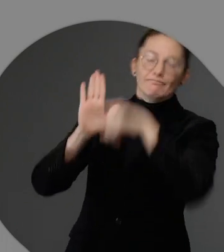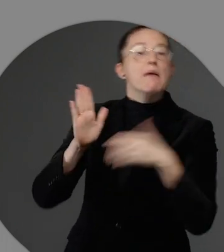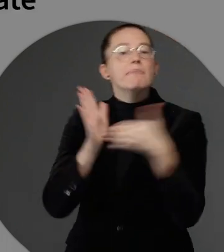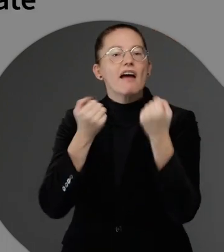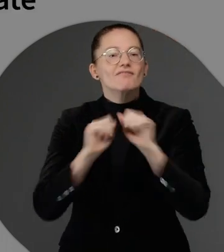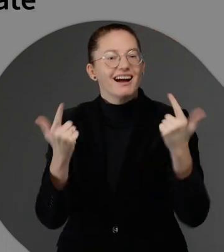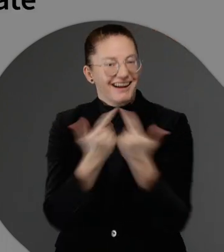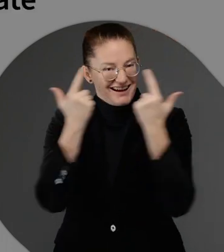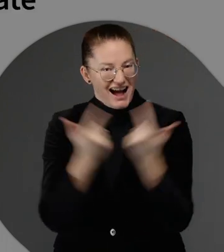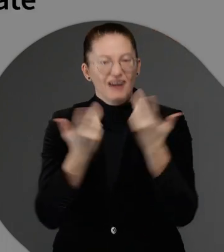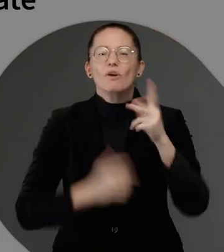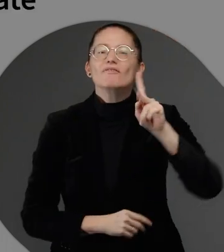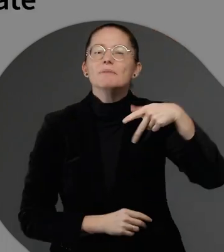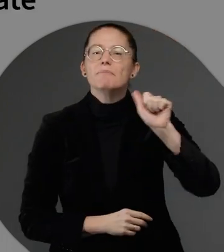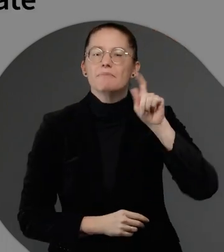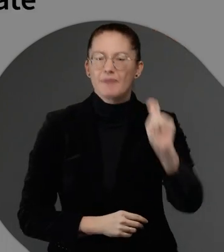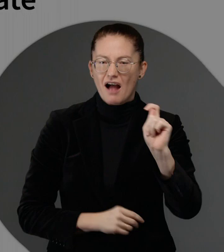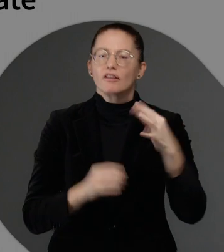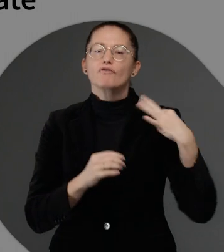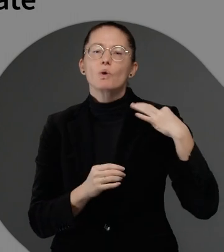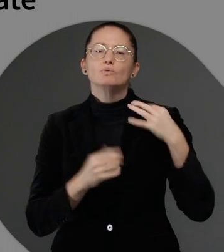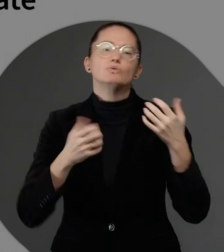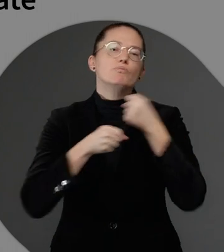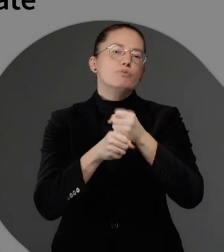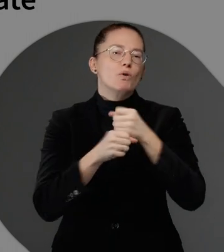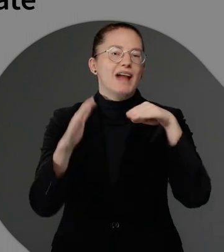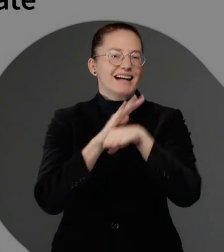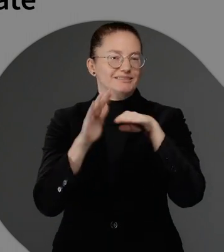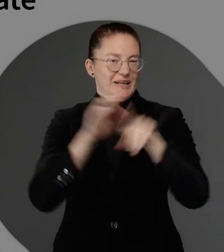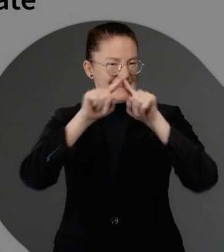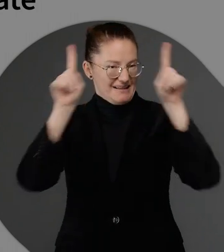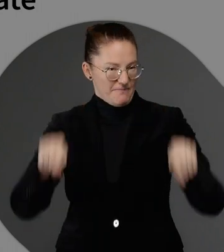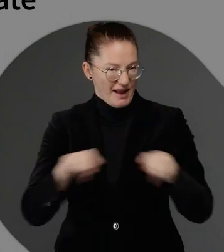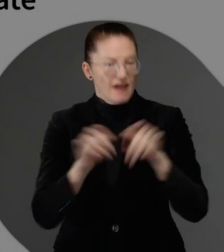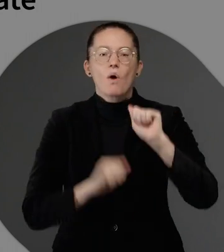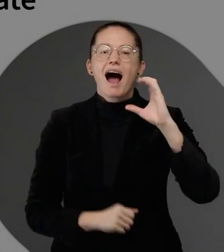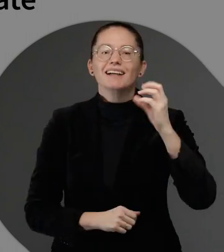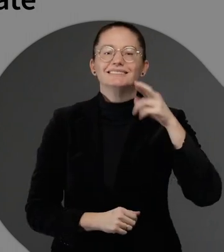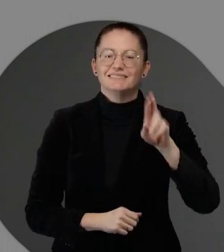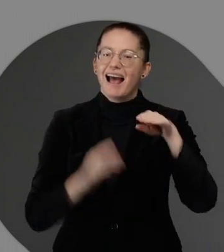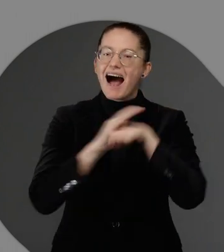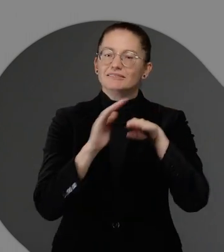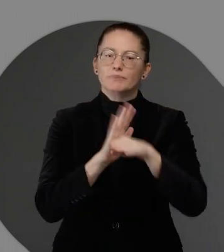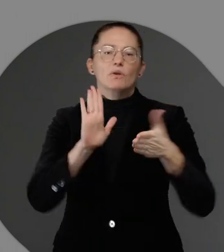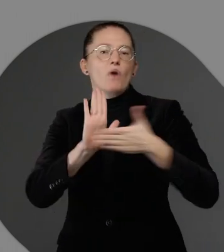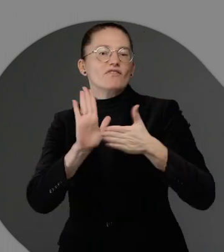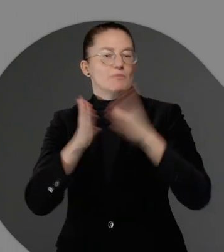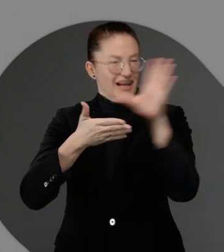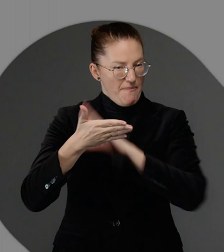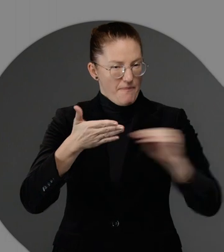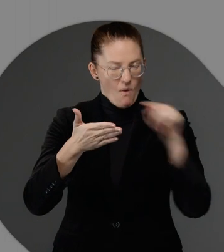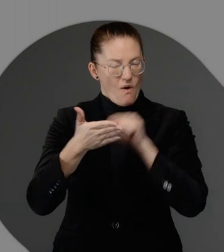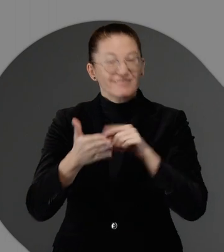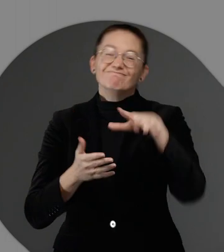oder sogenannte VPATs, Voluntary Product Accessibility Template, beziehungsweise ACR,